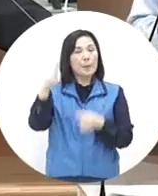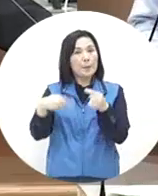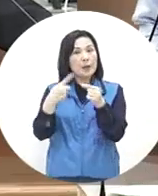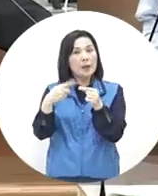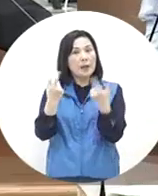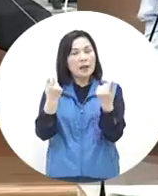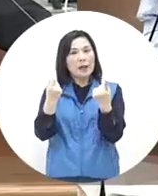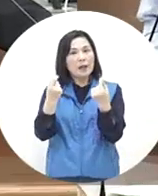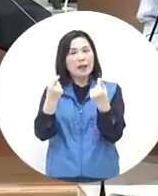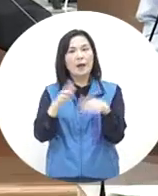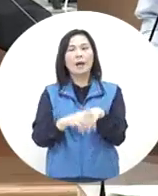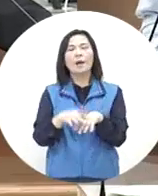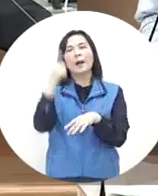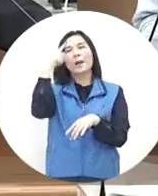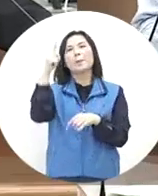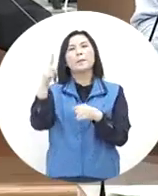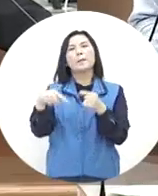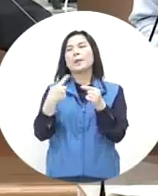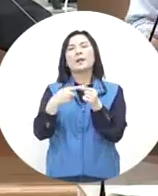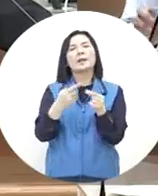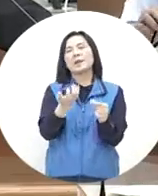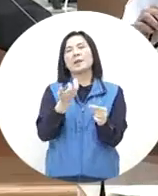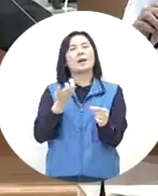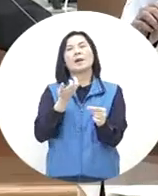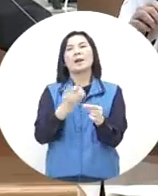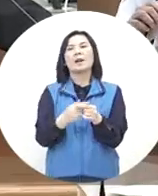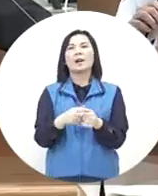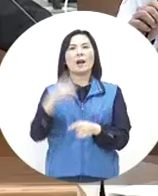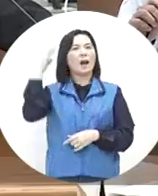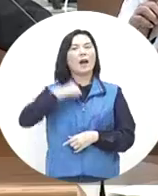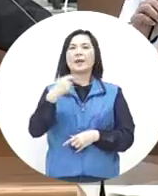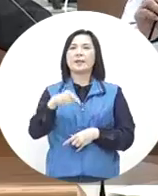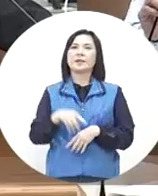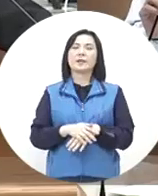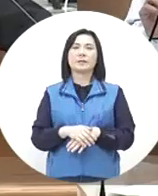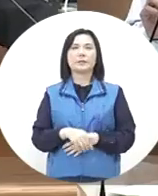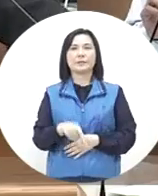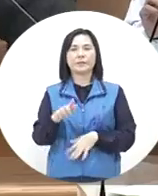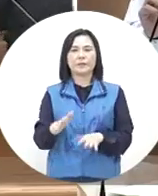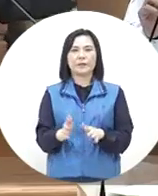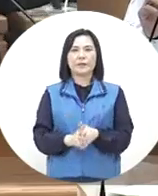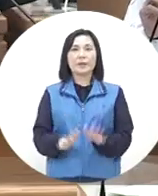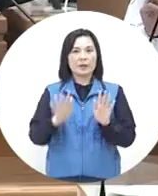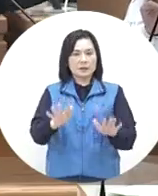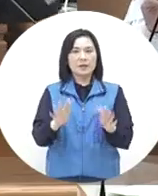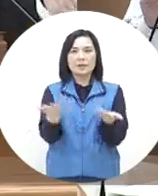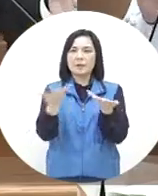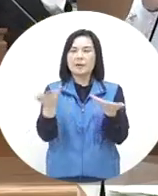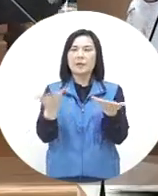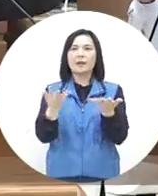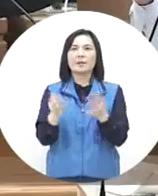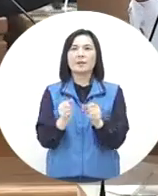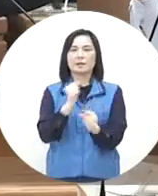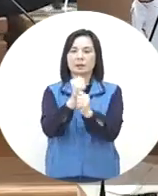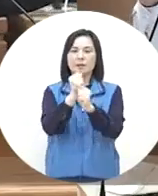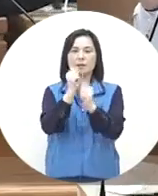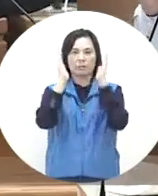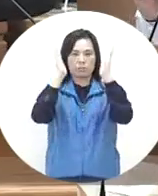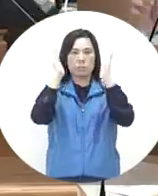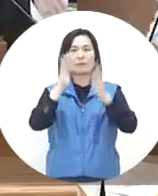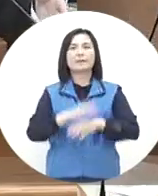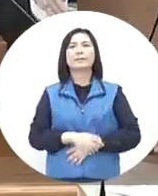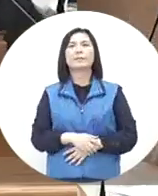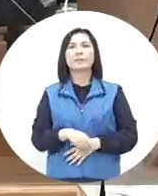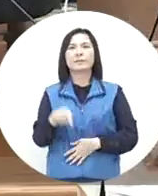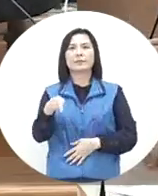冲？ 明年还早。 这个市长哦，明年哎、 啊，明年还早。我们好好把今天的事。 你也选举啊？我也选举，我从今年